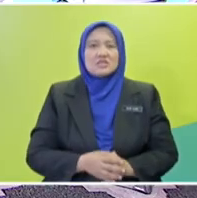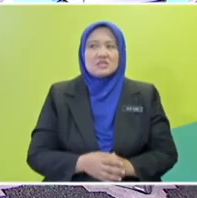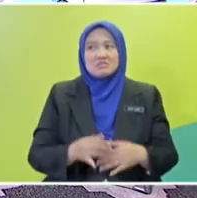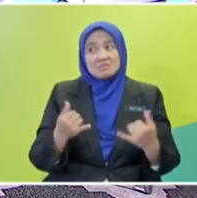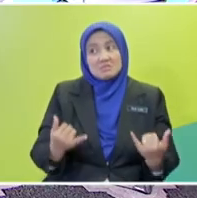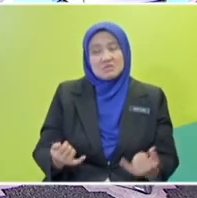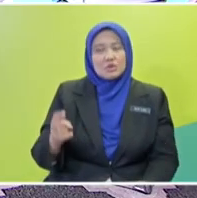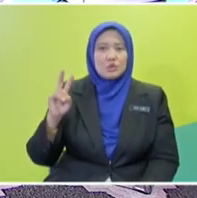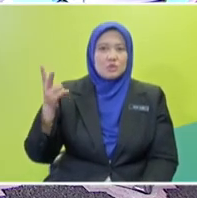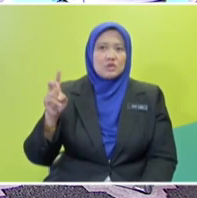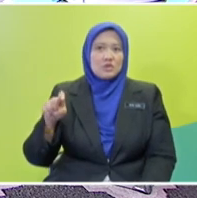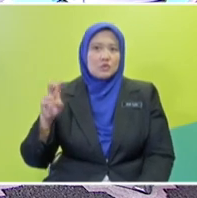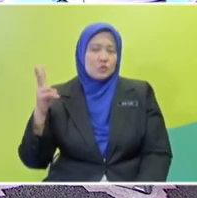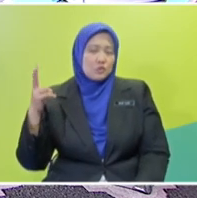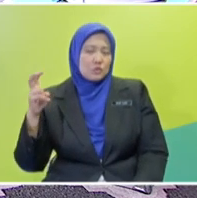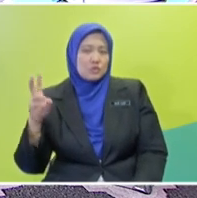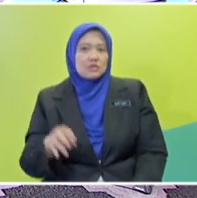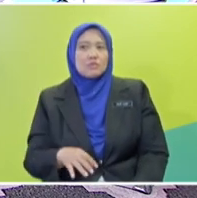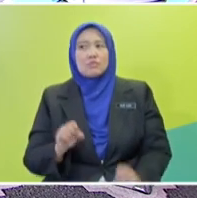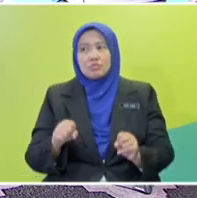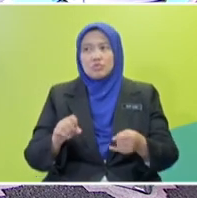kita beli juga untuk keuntungan